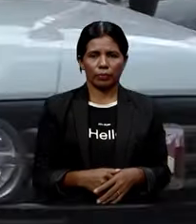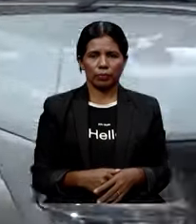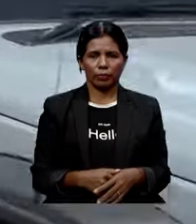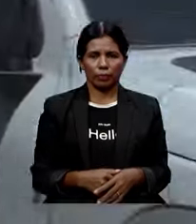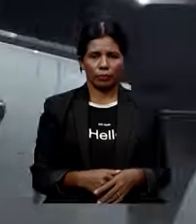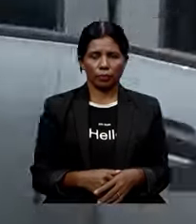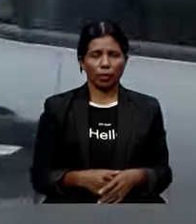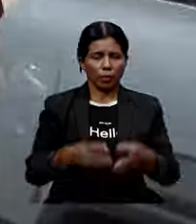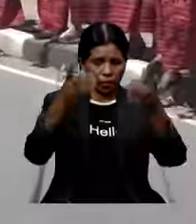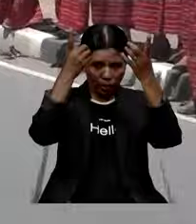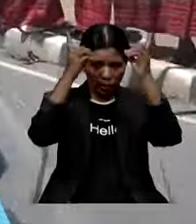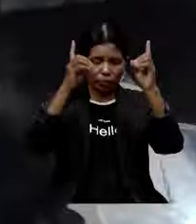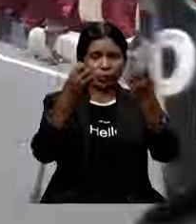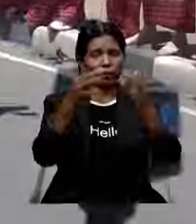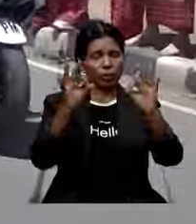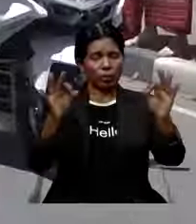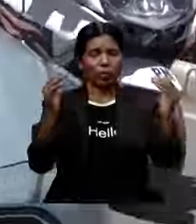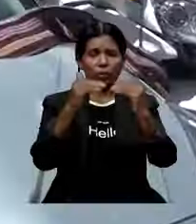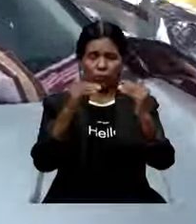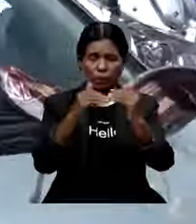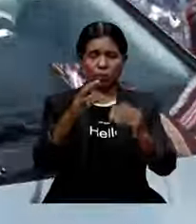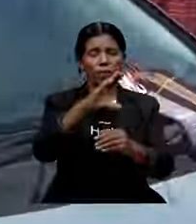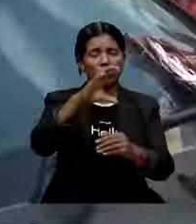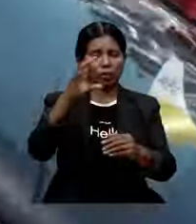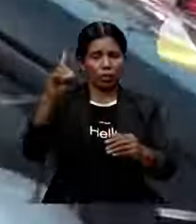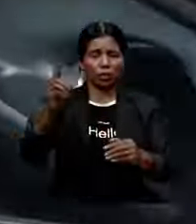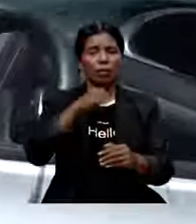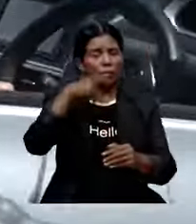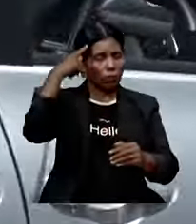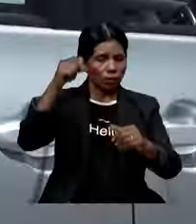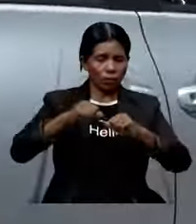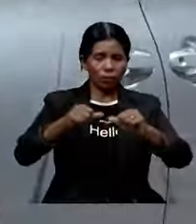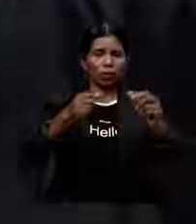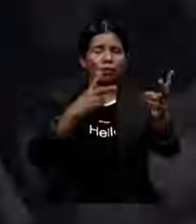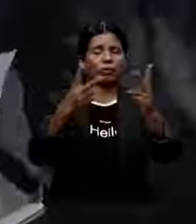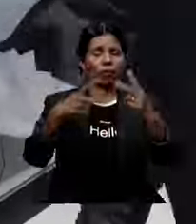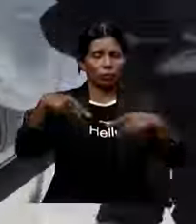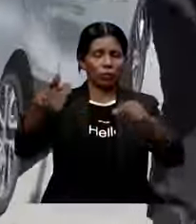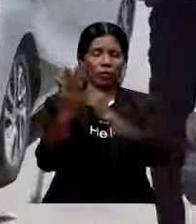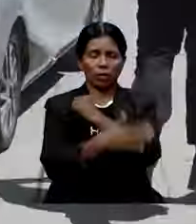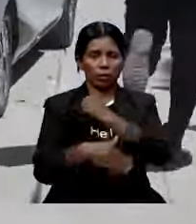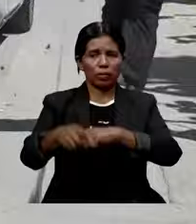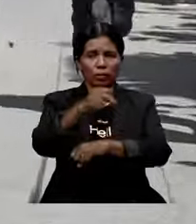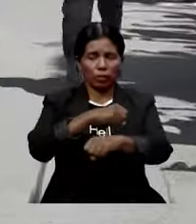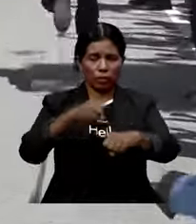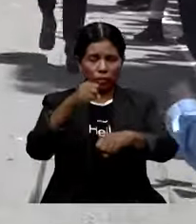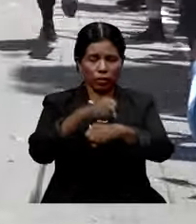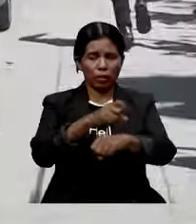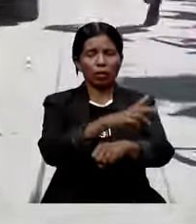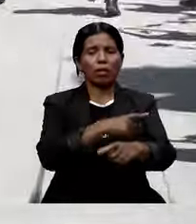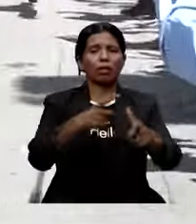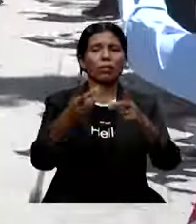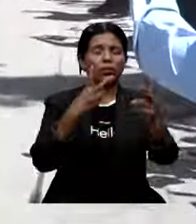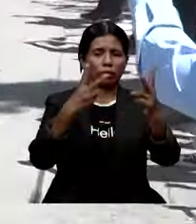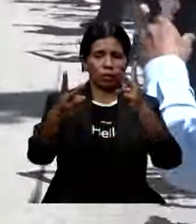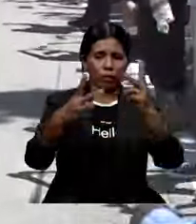Hafoin termina dialogo hofoin sa sira ia CCD Papa Francisco continua ne viazen bayana saun Singapura hanesan visita apostolika